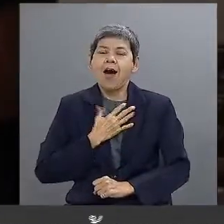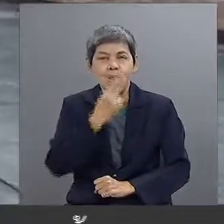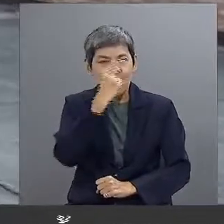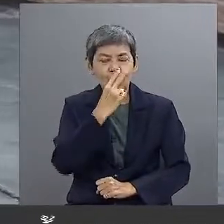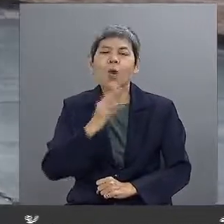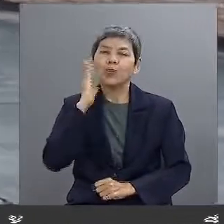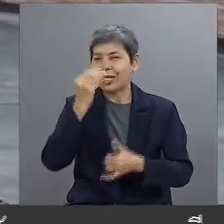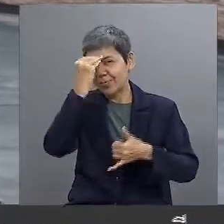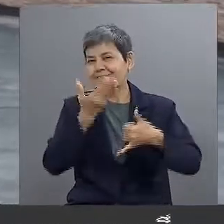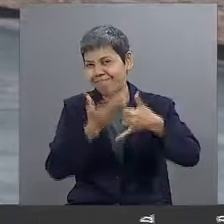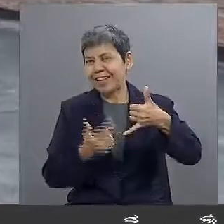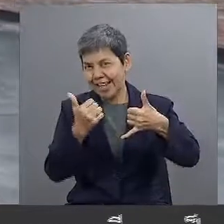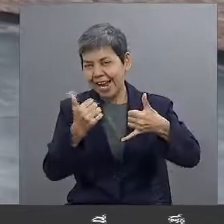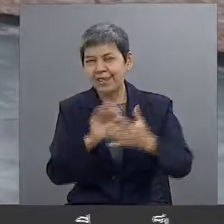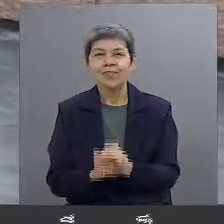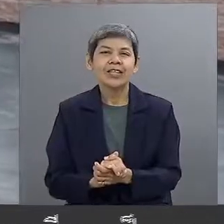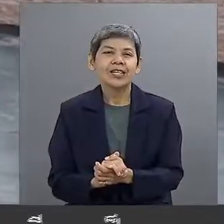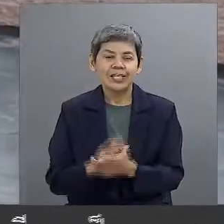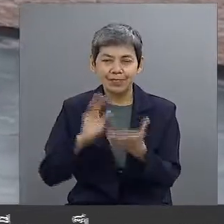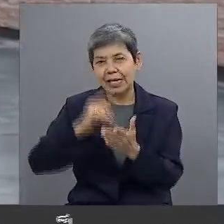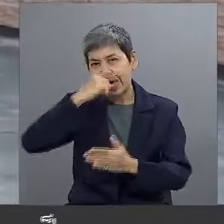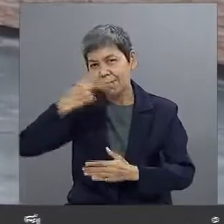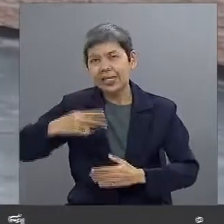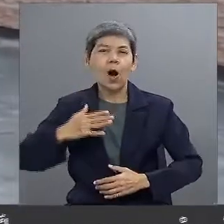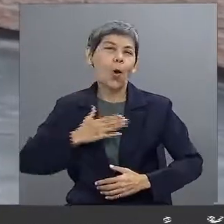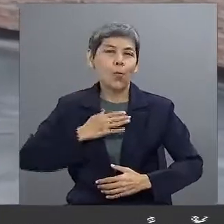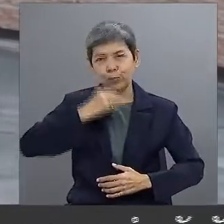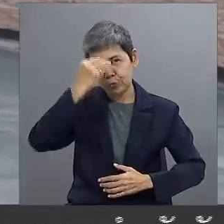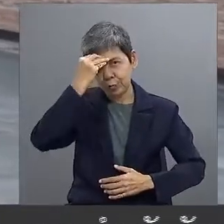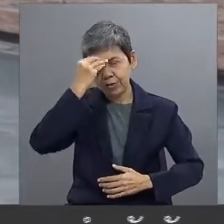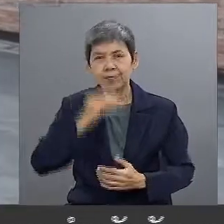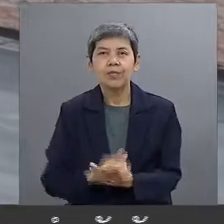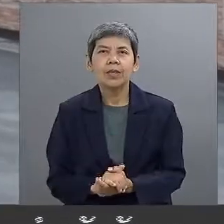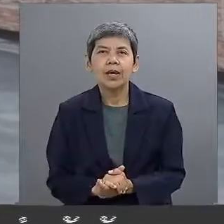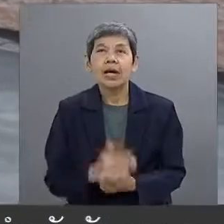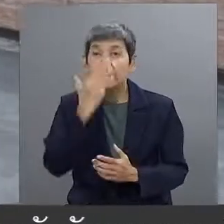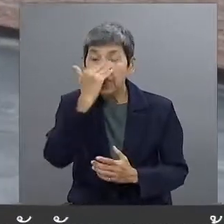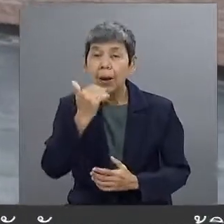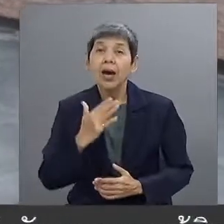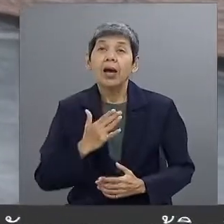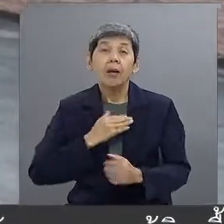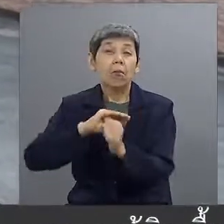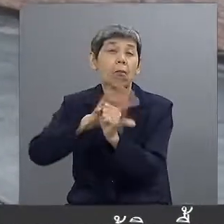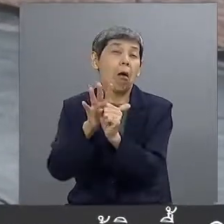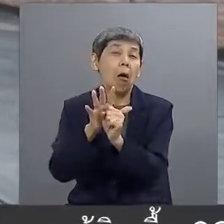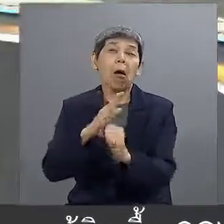นี้ได้ที่เพจบันทึกภาษาไทยของผมค่ะ ไทยครับเพราะว่าช่วงโควิดทำให้ผมอ้วนมากครับ